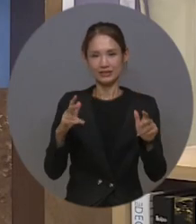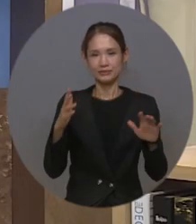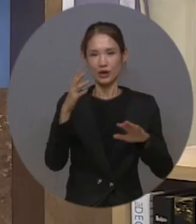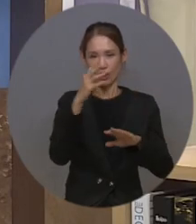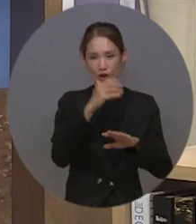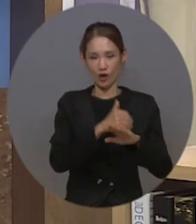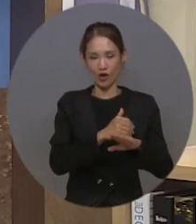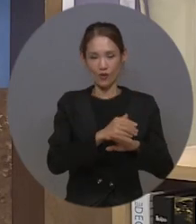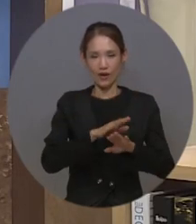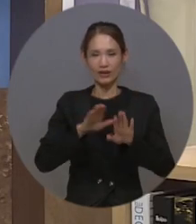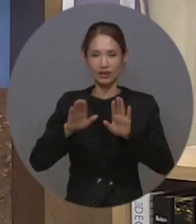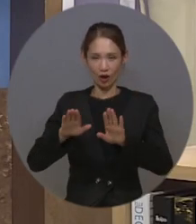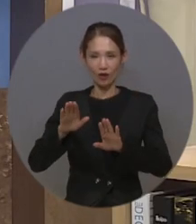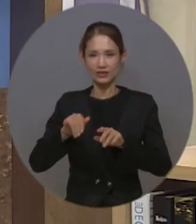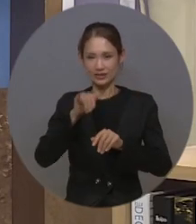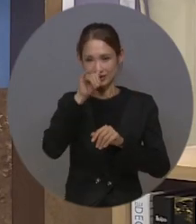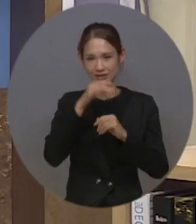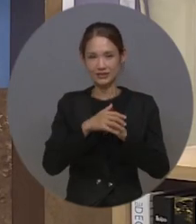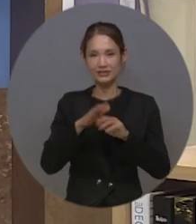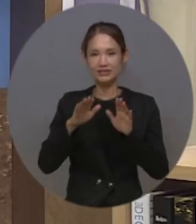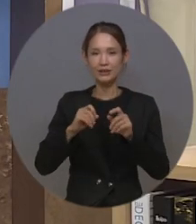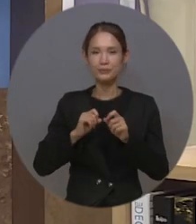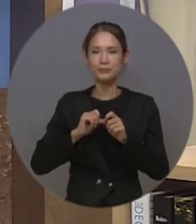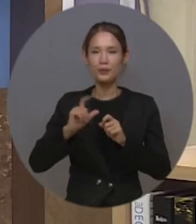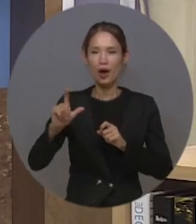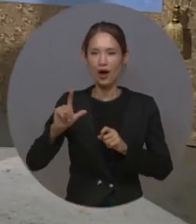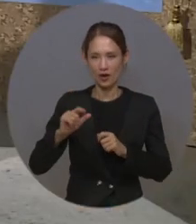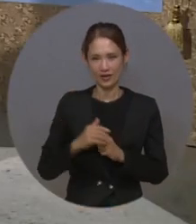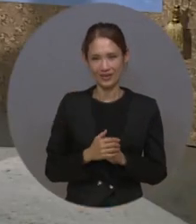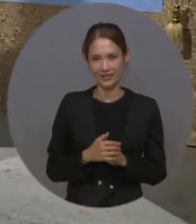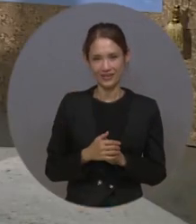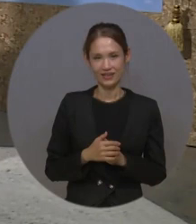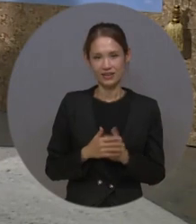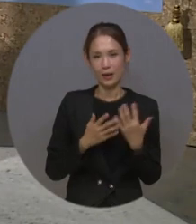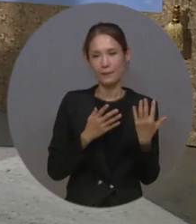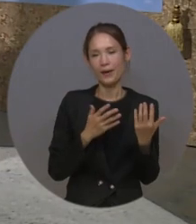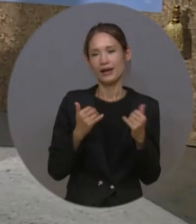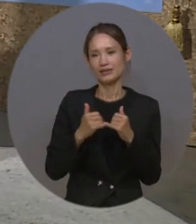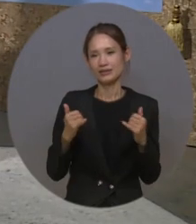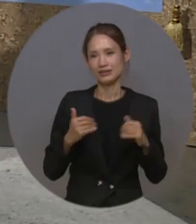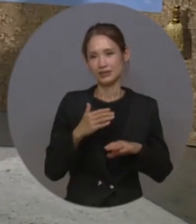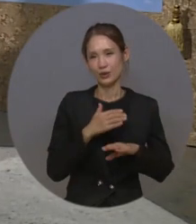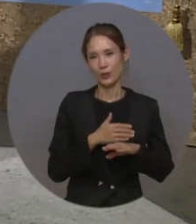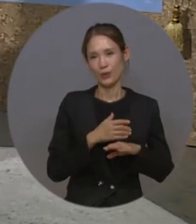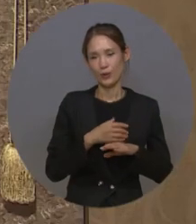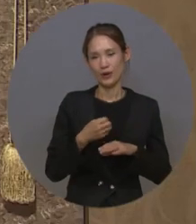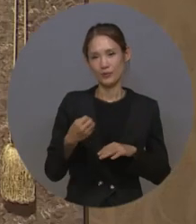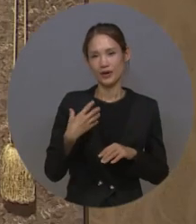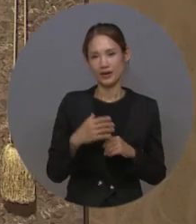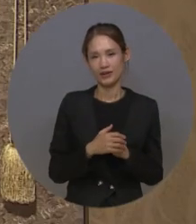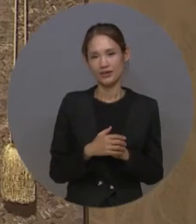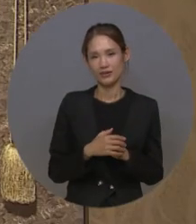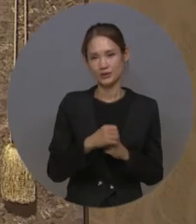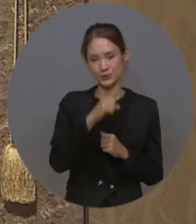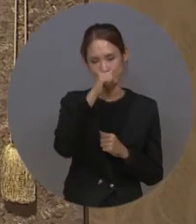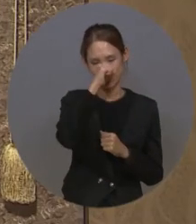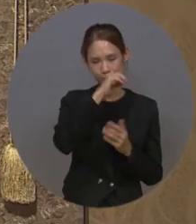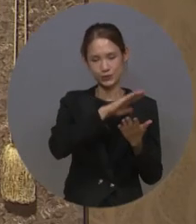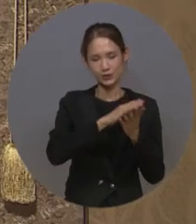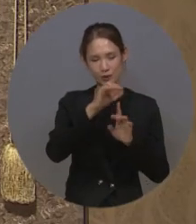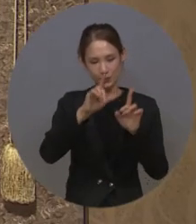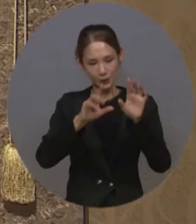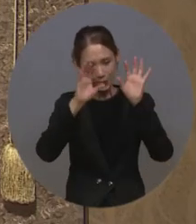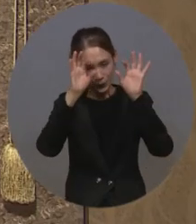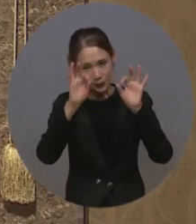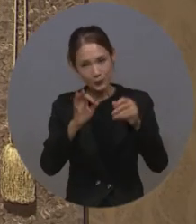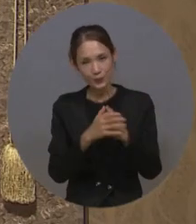결과와 현재가 있는 아직 게 멀었는데 아닐까 생각이 드는데 그래도 많은 네. 분들이 고마워하고 또 예. 좋아지는 모습들을 보니까